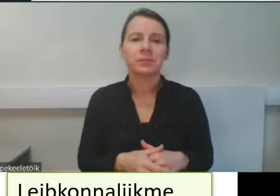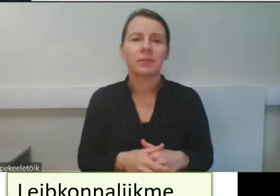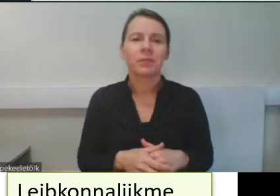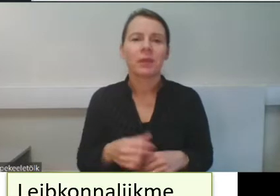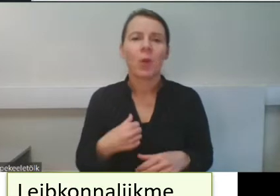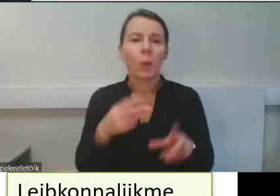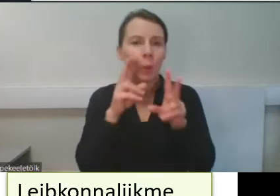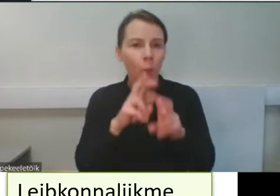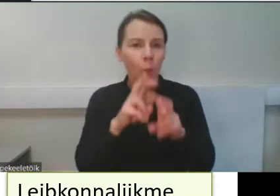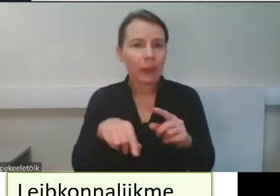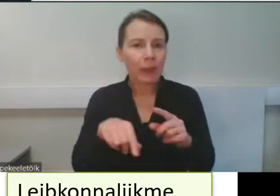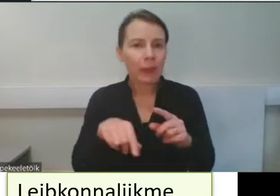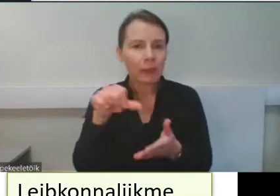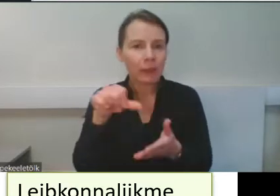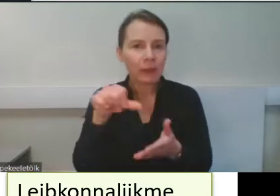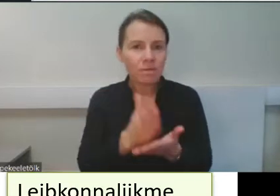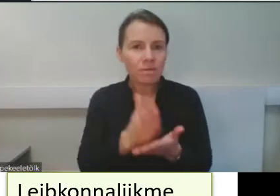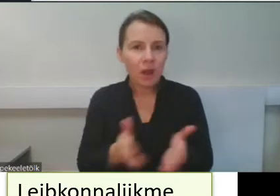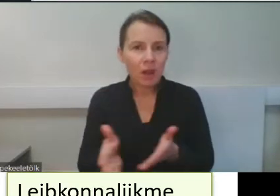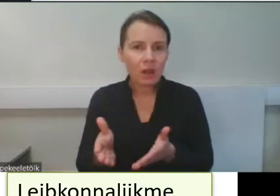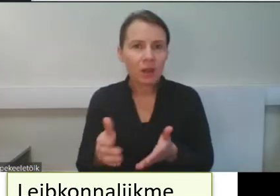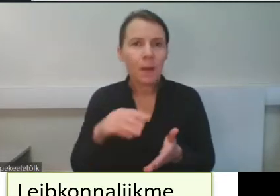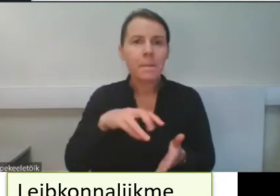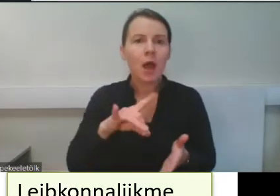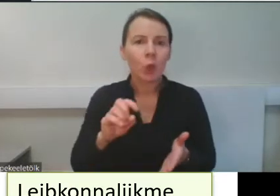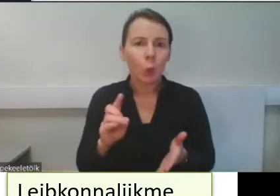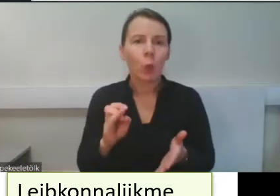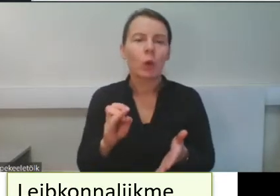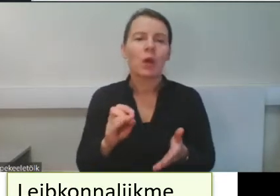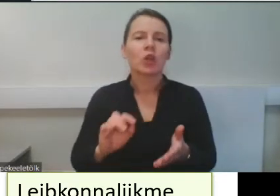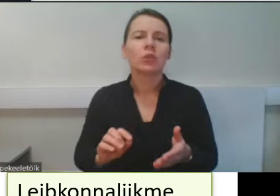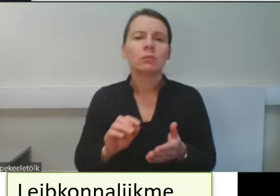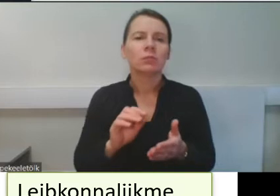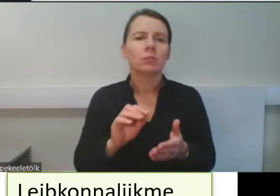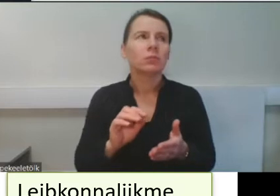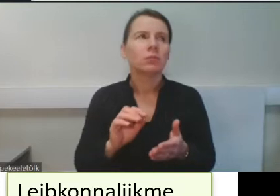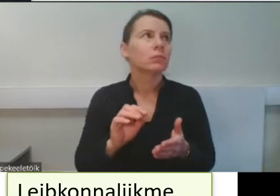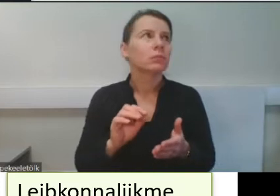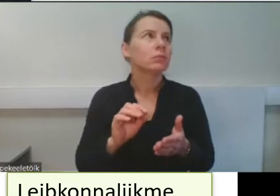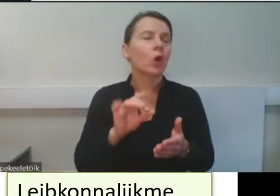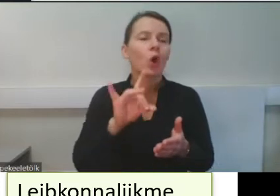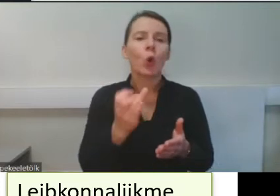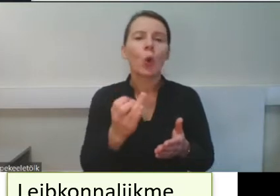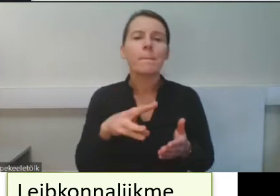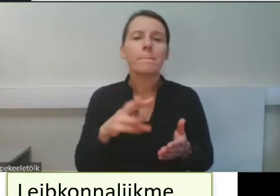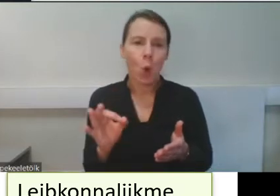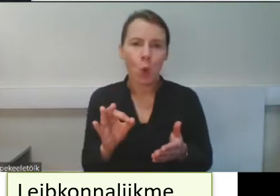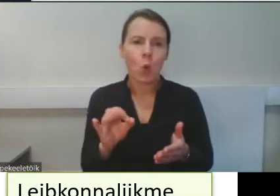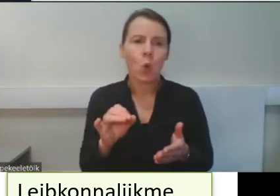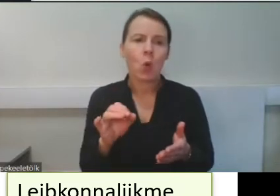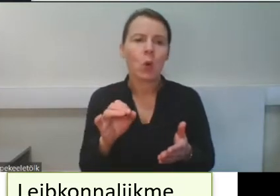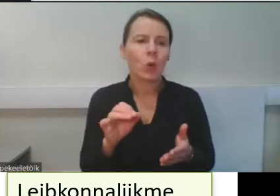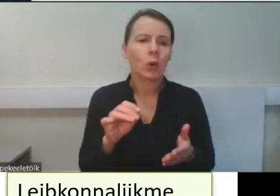või kohati isegi maakondade lõikes avaldada andmeid. Et näiteks vaesuse määr on üks selline näitaja, mida